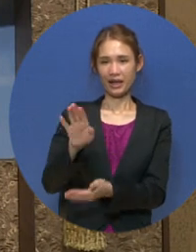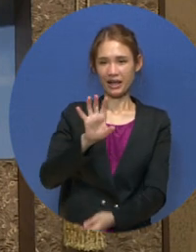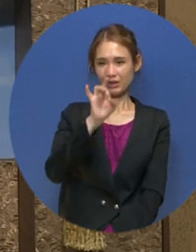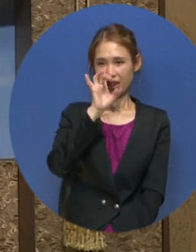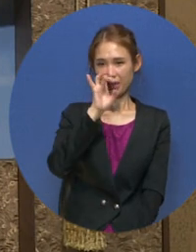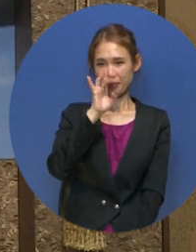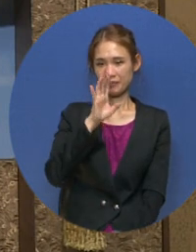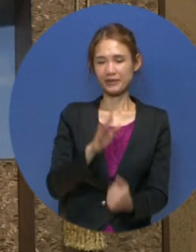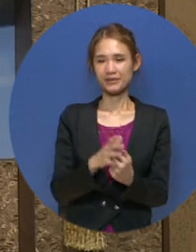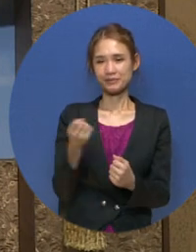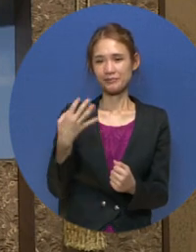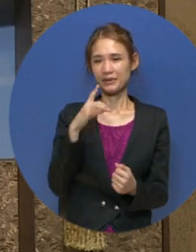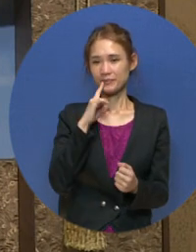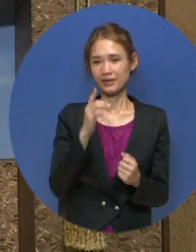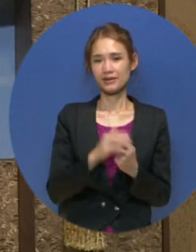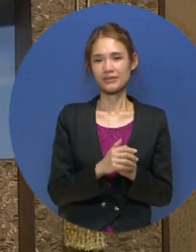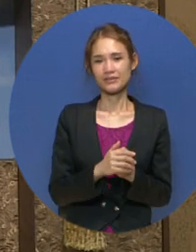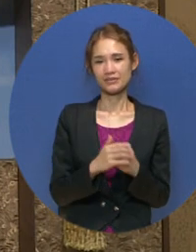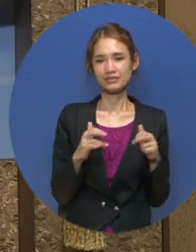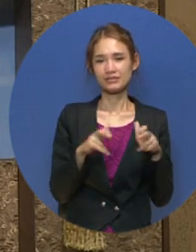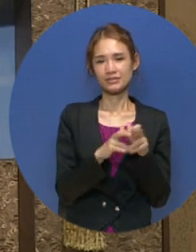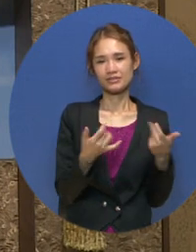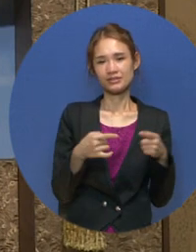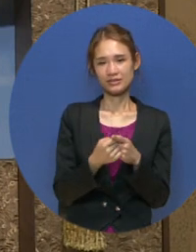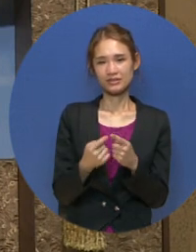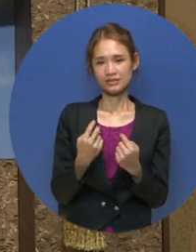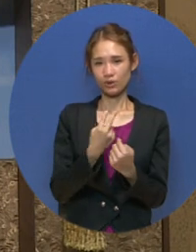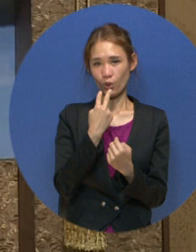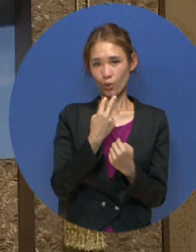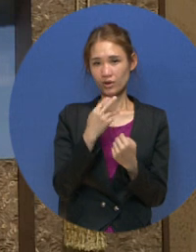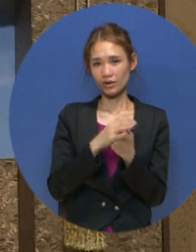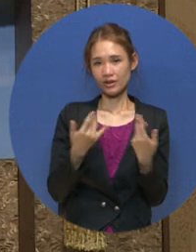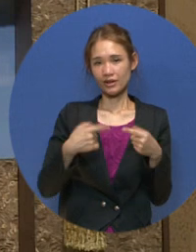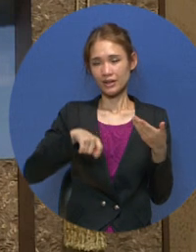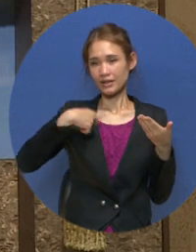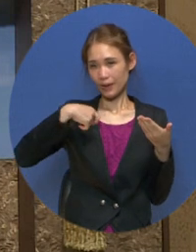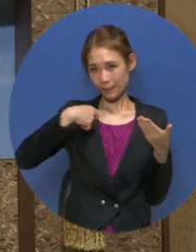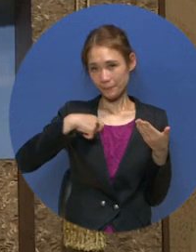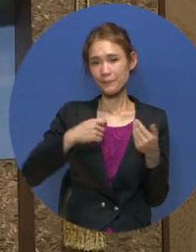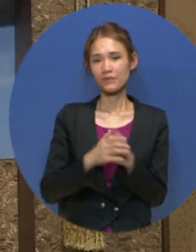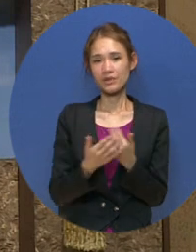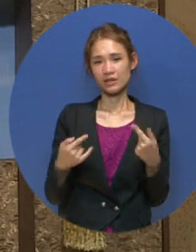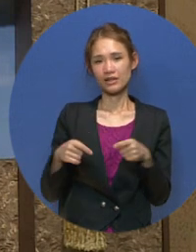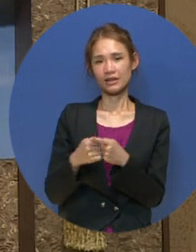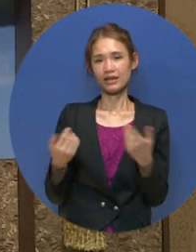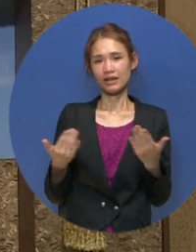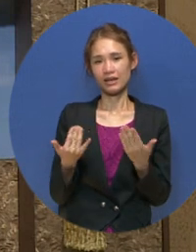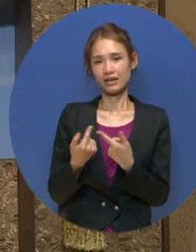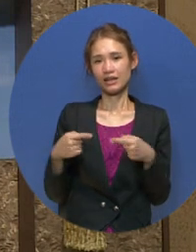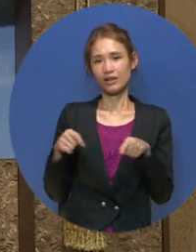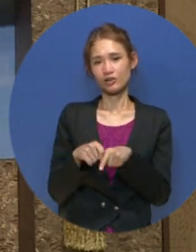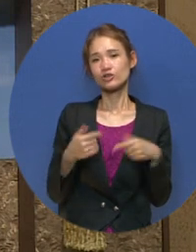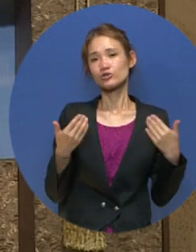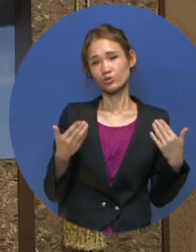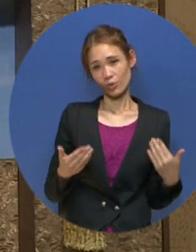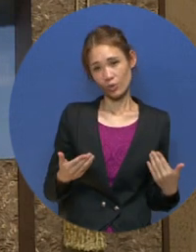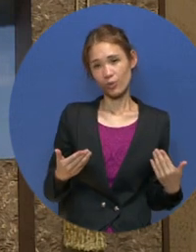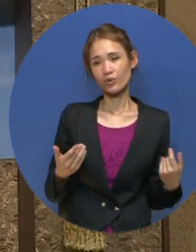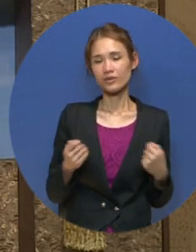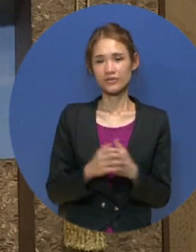네. 장애인들이랑 함께 그냥 호흡하고 같이 밥 먹고 예. 또 같이 일하고 같이